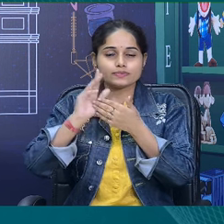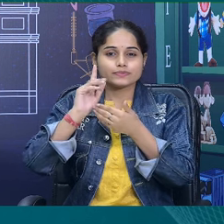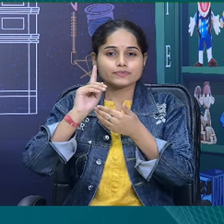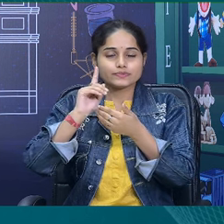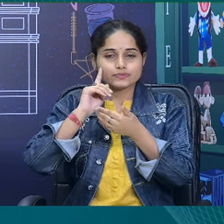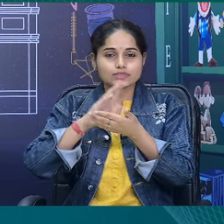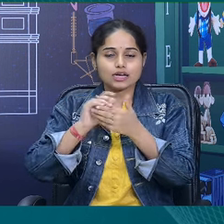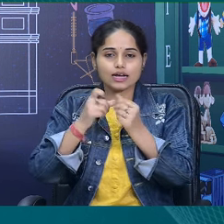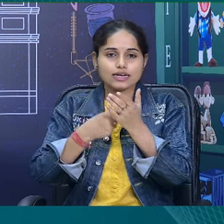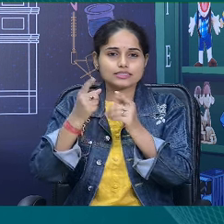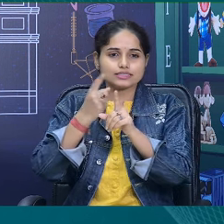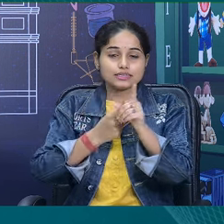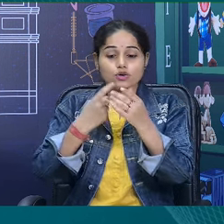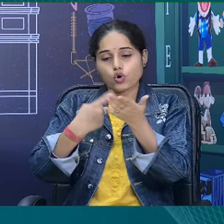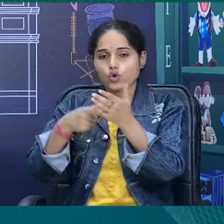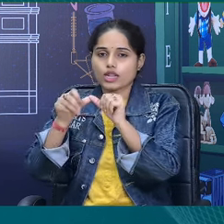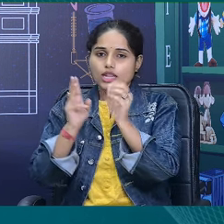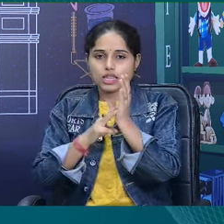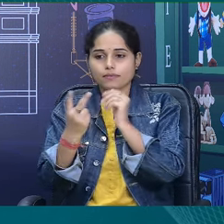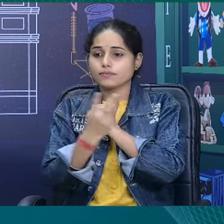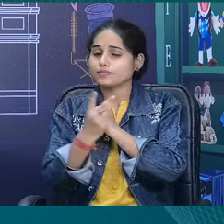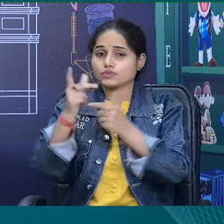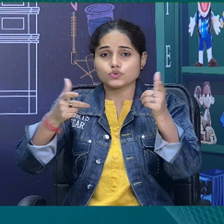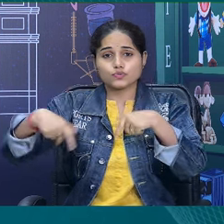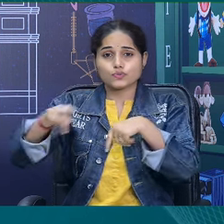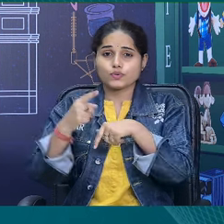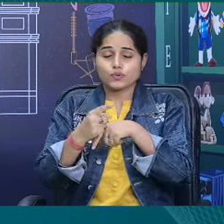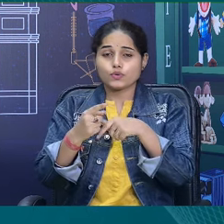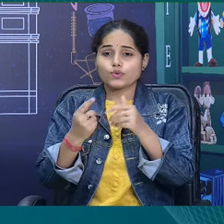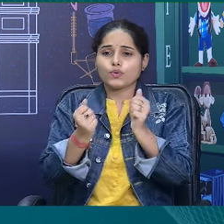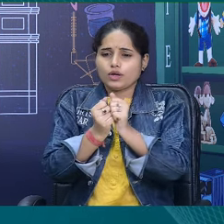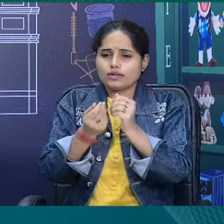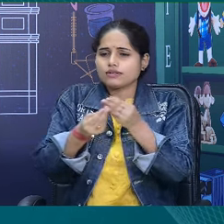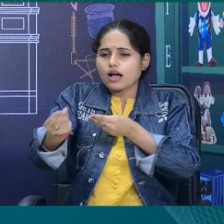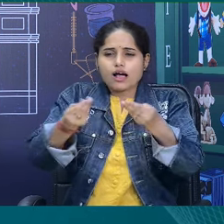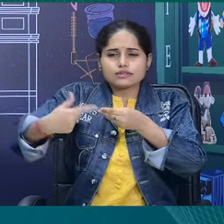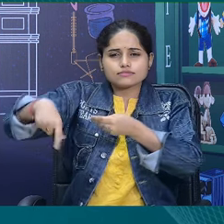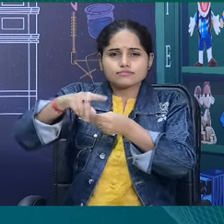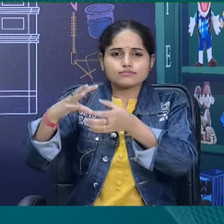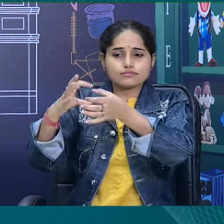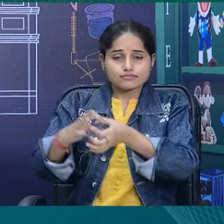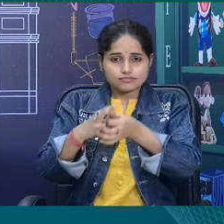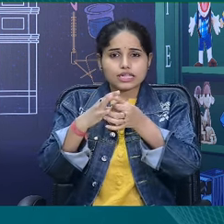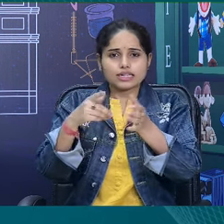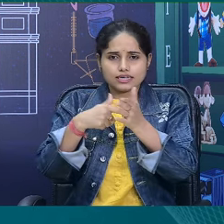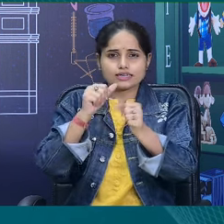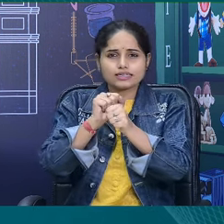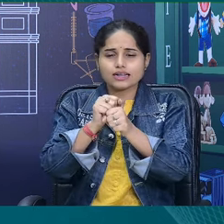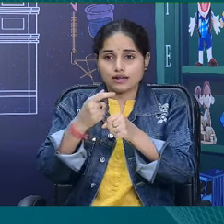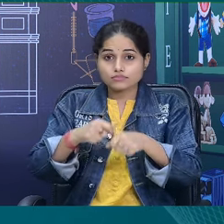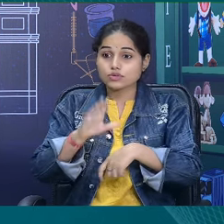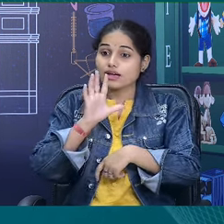जी की सर इन्होंने दोनों ने ही सराउंडिंग्स को लेकर के काम करना चाहा जो हम लोग रियल लाइफ में जो चीजें देखते